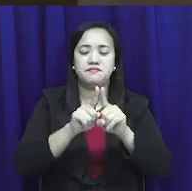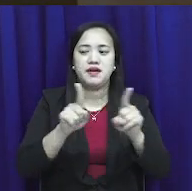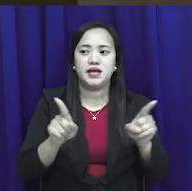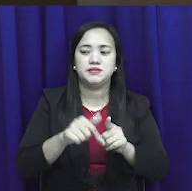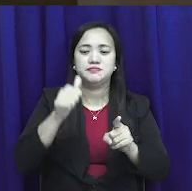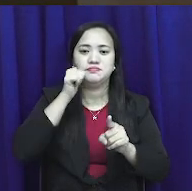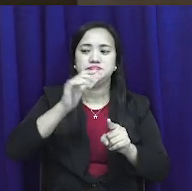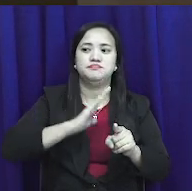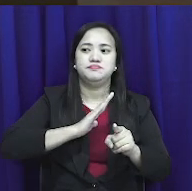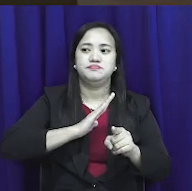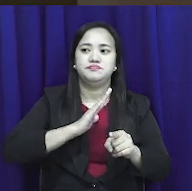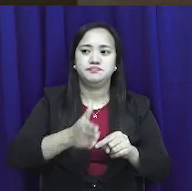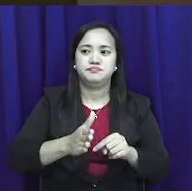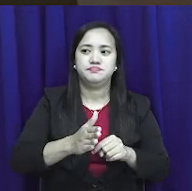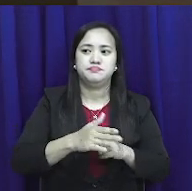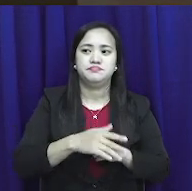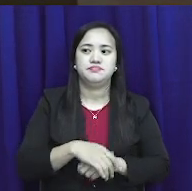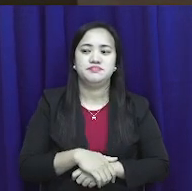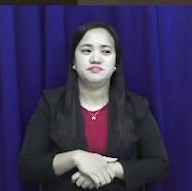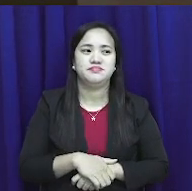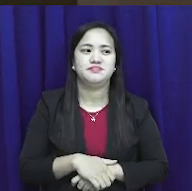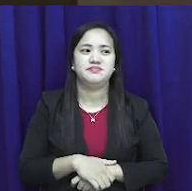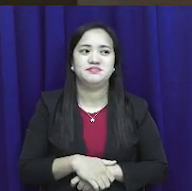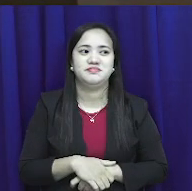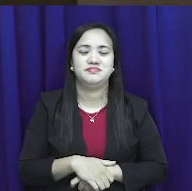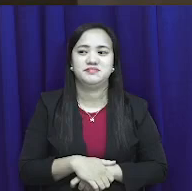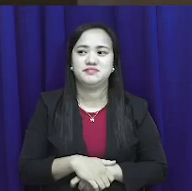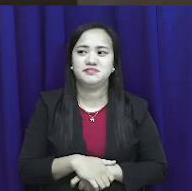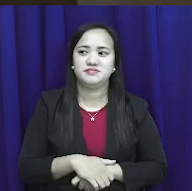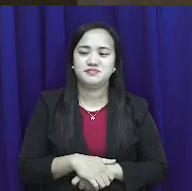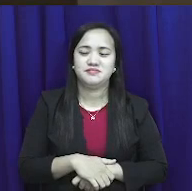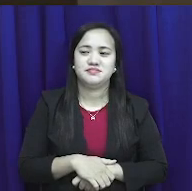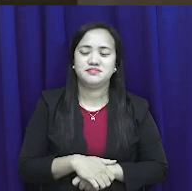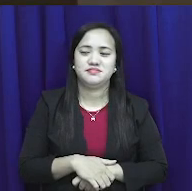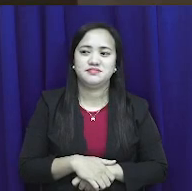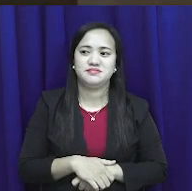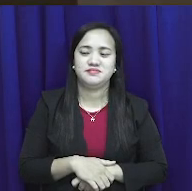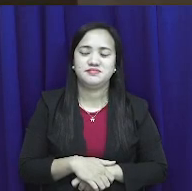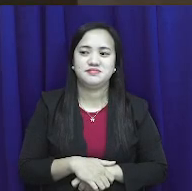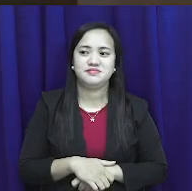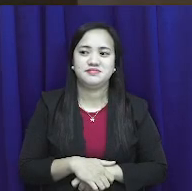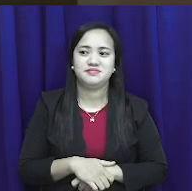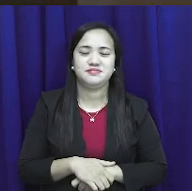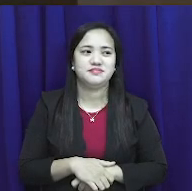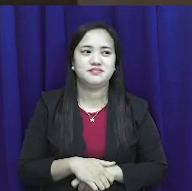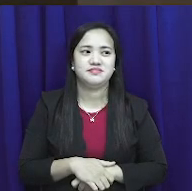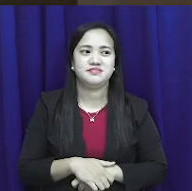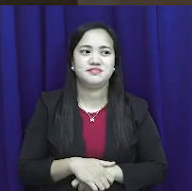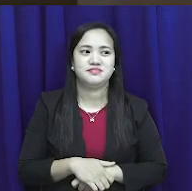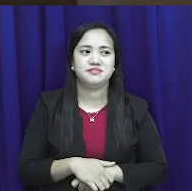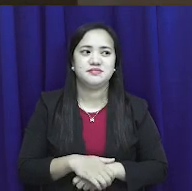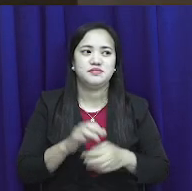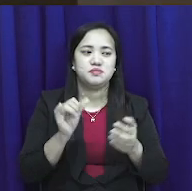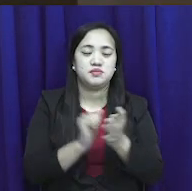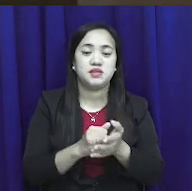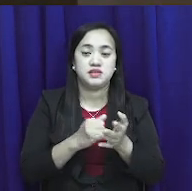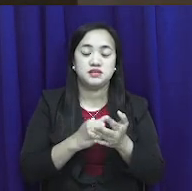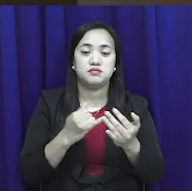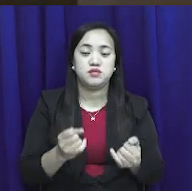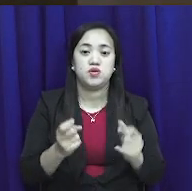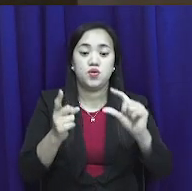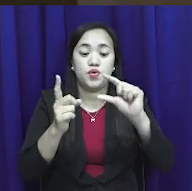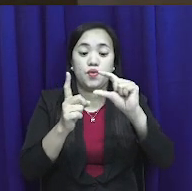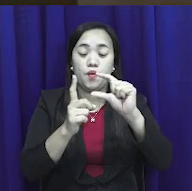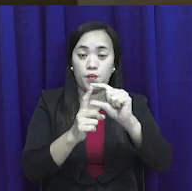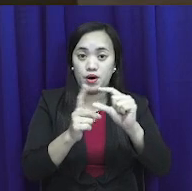hindi ko yan isa sana all Naku delikado yan ganyan kapahamakan ito yung ito yung bagay na kung saan ano